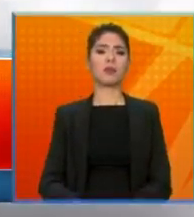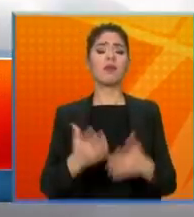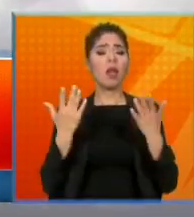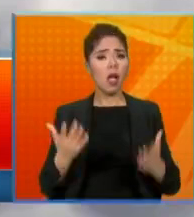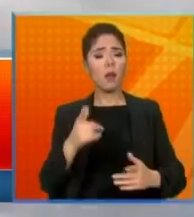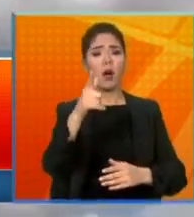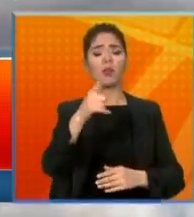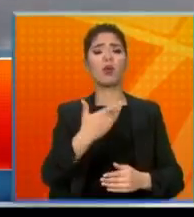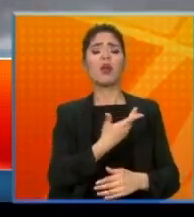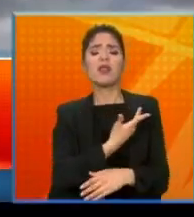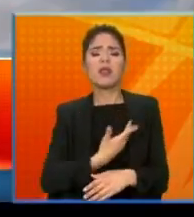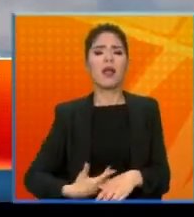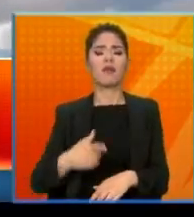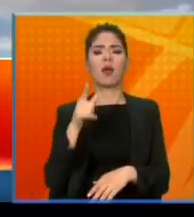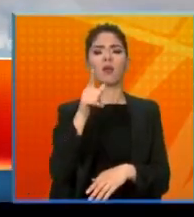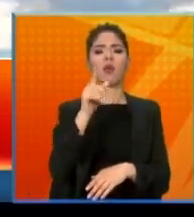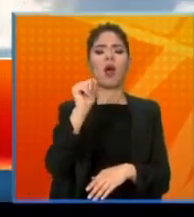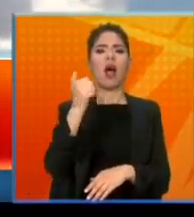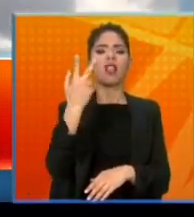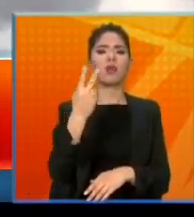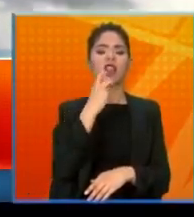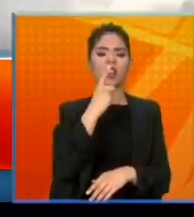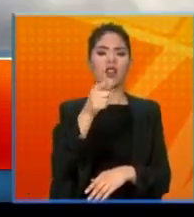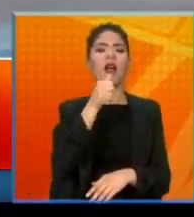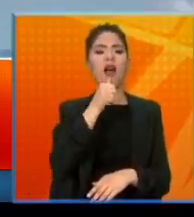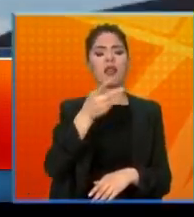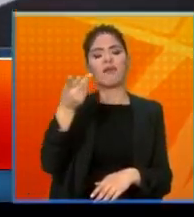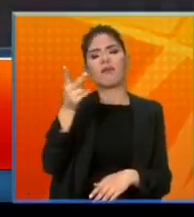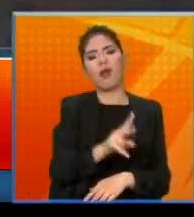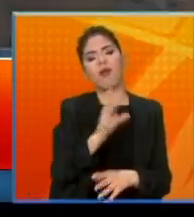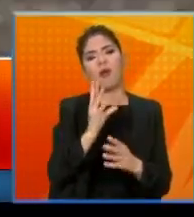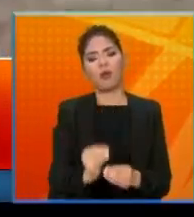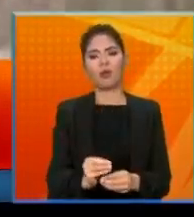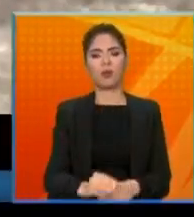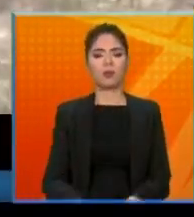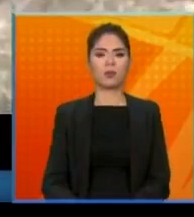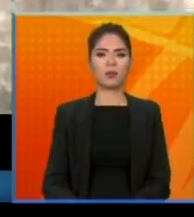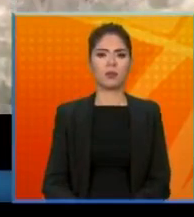Ancak bu sevdası 62 yaşındaki adamın sonunu getirdi.